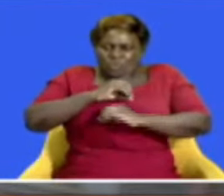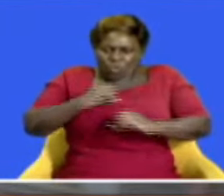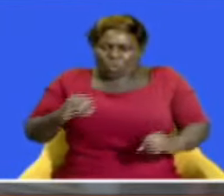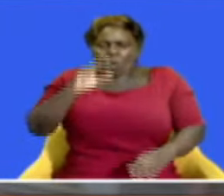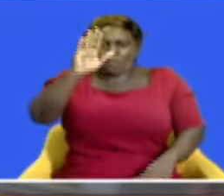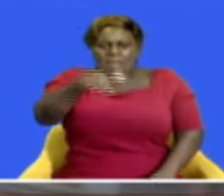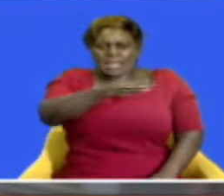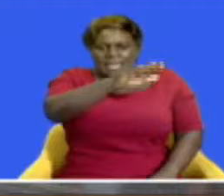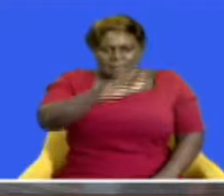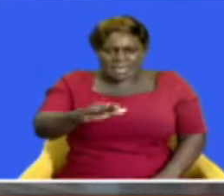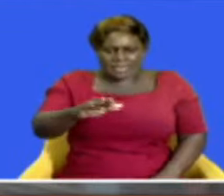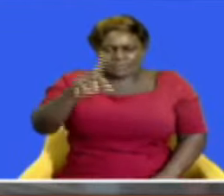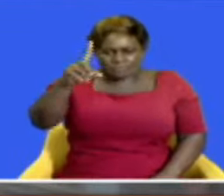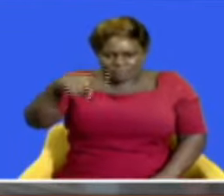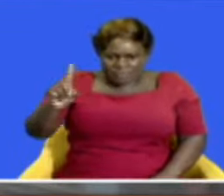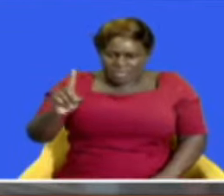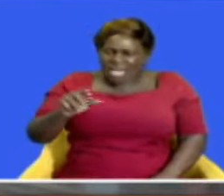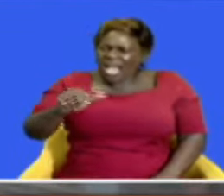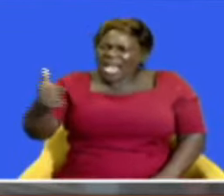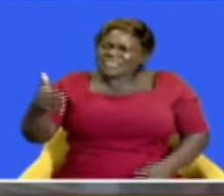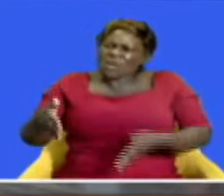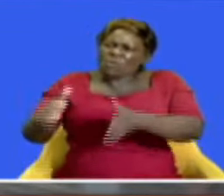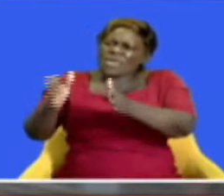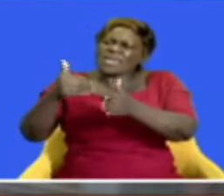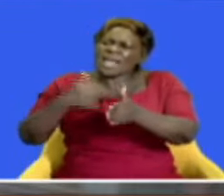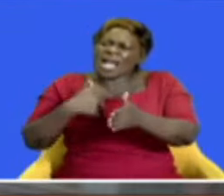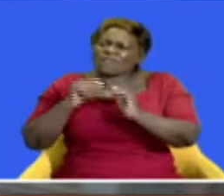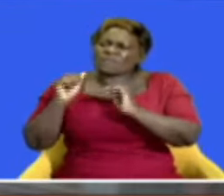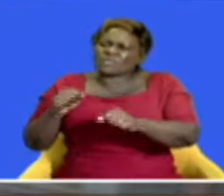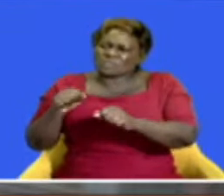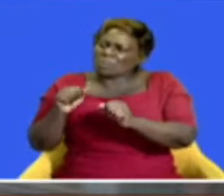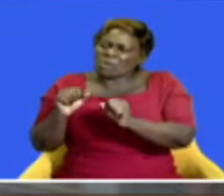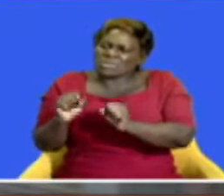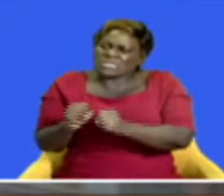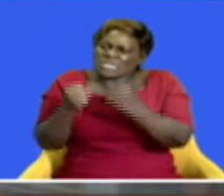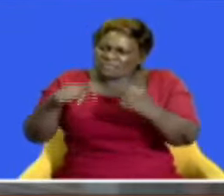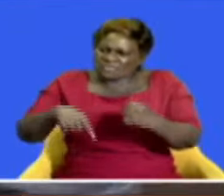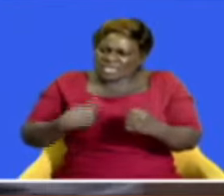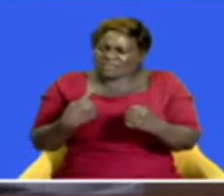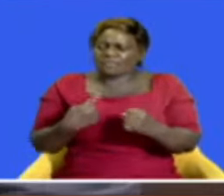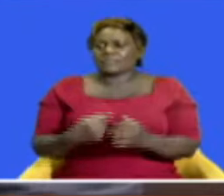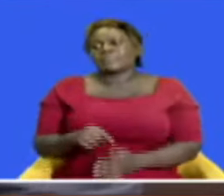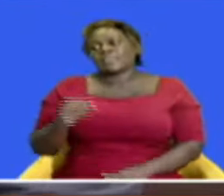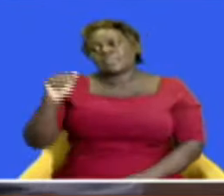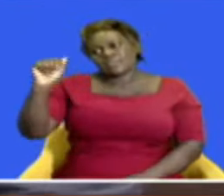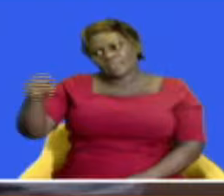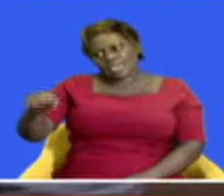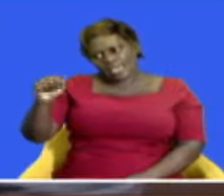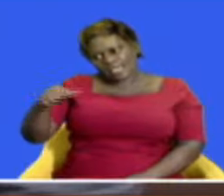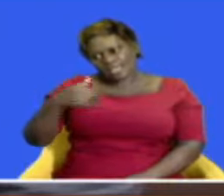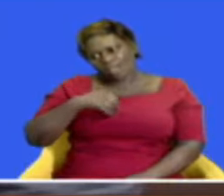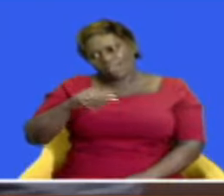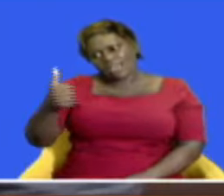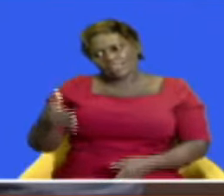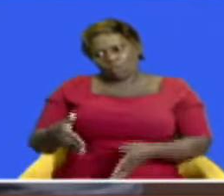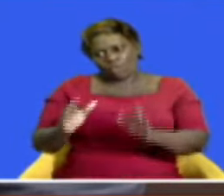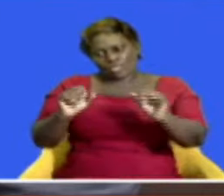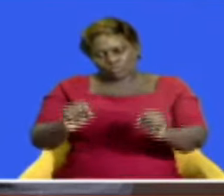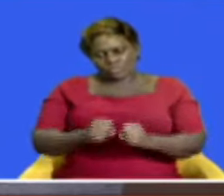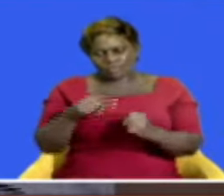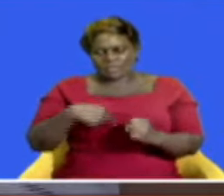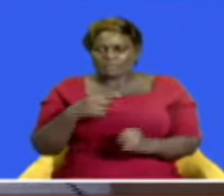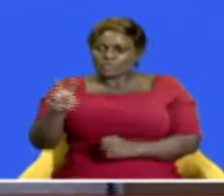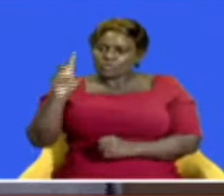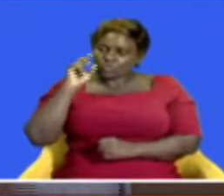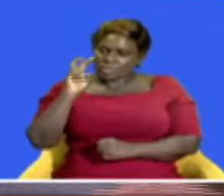bungeni, yanayopitishwa, kuna njia nyingine mbadala ambayo naweza kuzitumia kama mwananchi? Ndio, kuna njia mbadala.